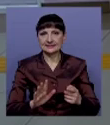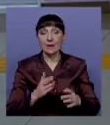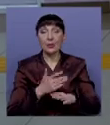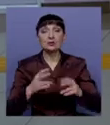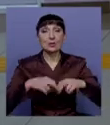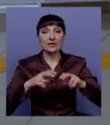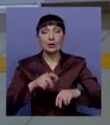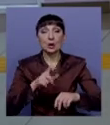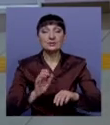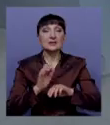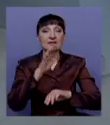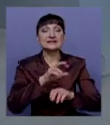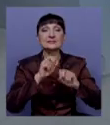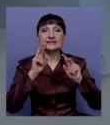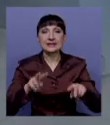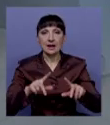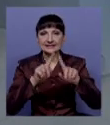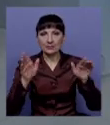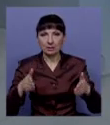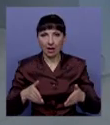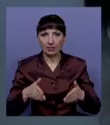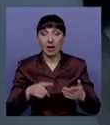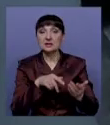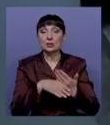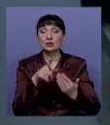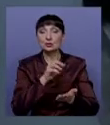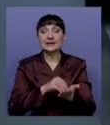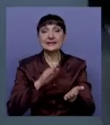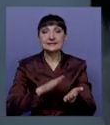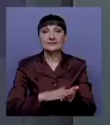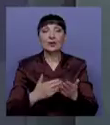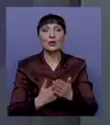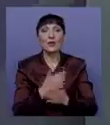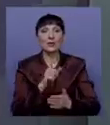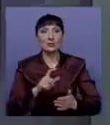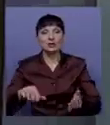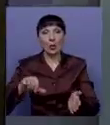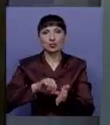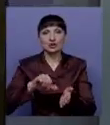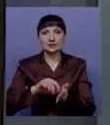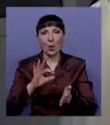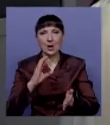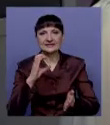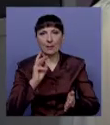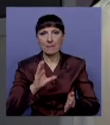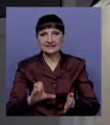проверки пациентов направляли к специальным терминалам, с помощью которых регистрировали новоиспеченных участников ОСМС.